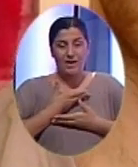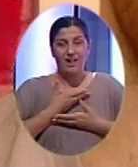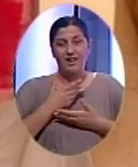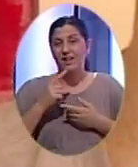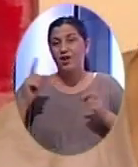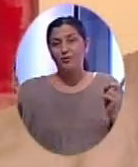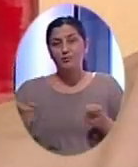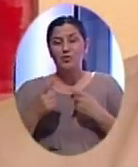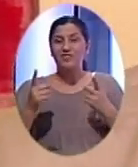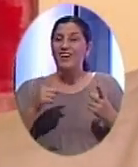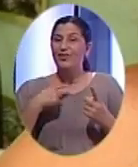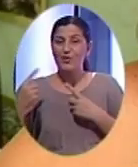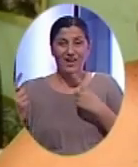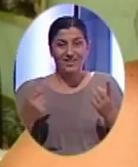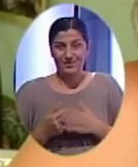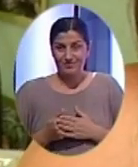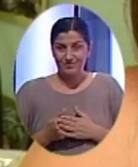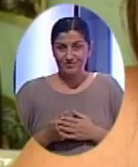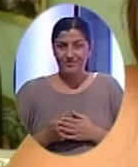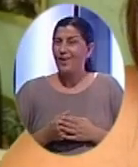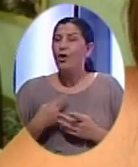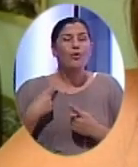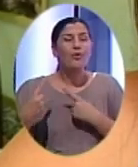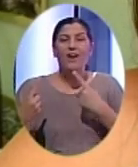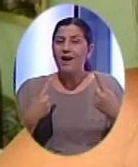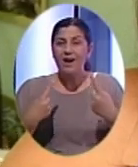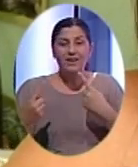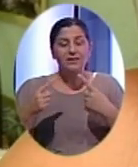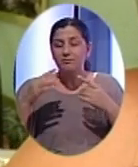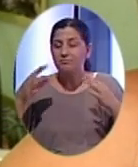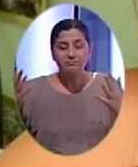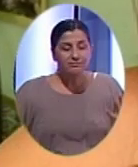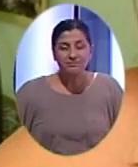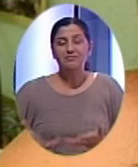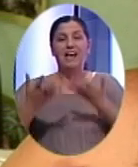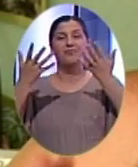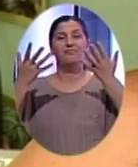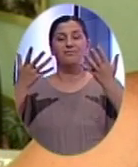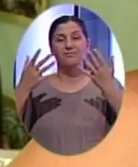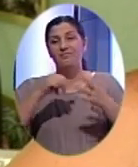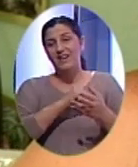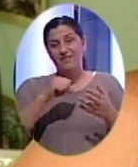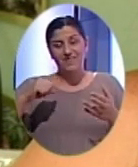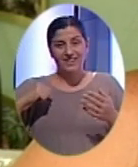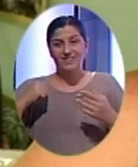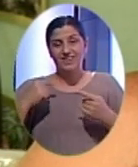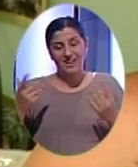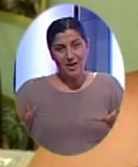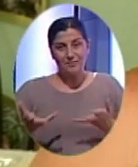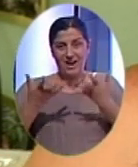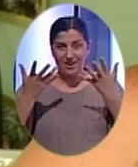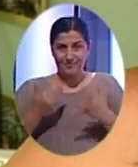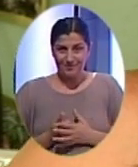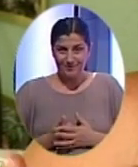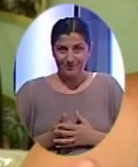הצדדים המוזיקליים של כל אחד. כל אחד באמת מרים אותך, מרים כל אחד בנפרד למעלה,